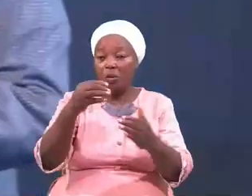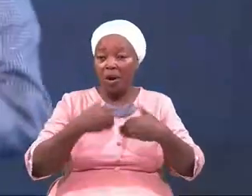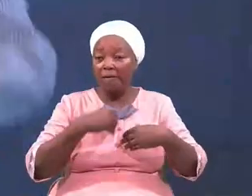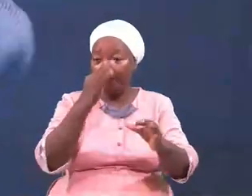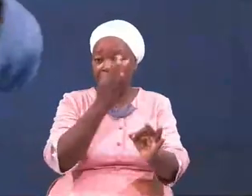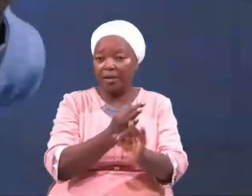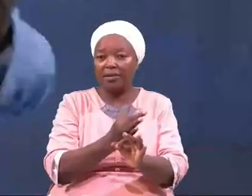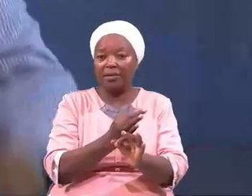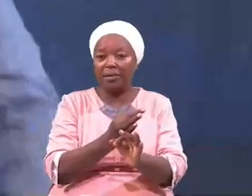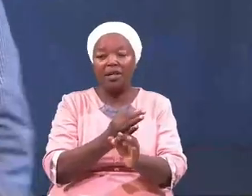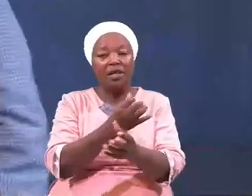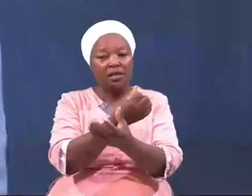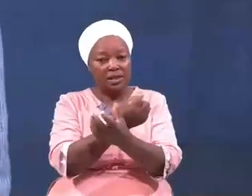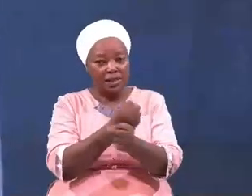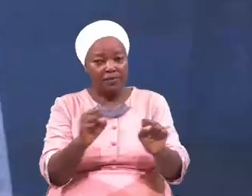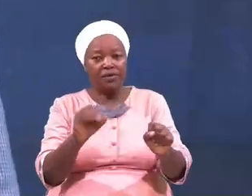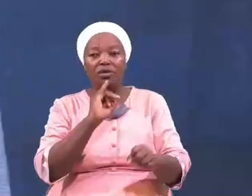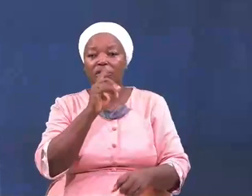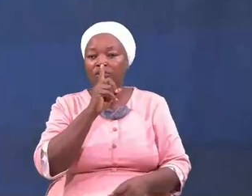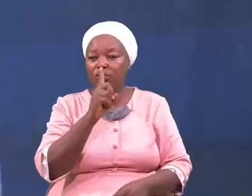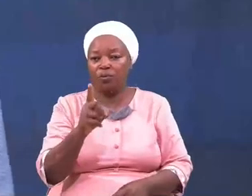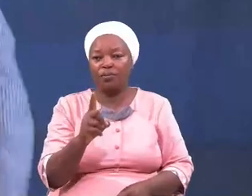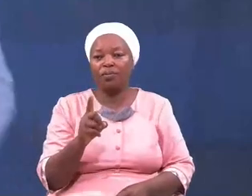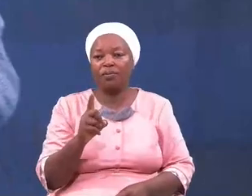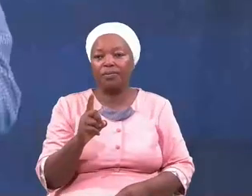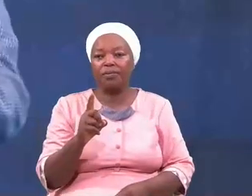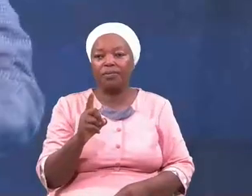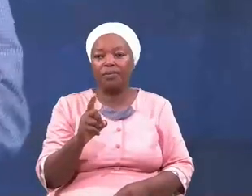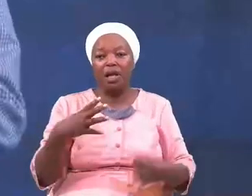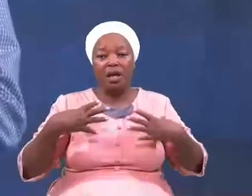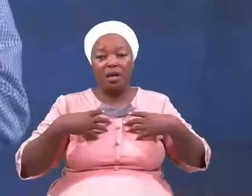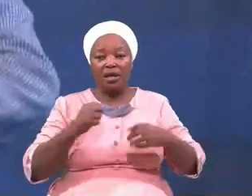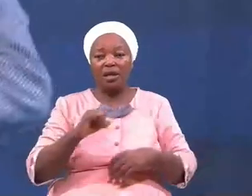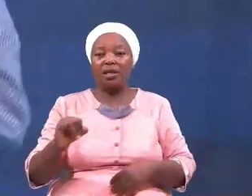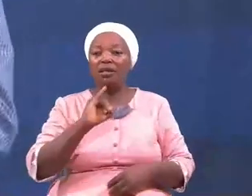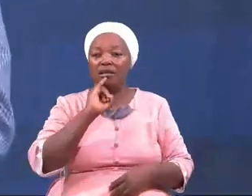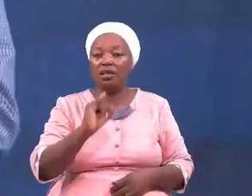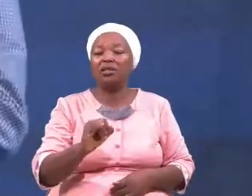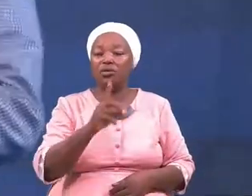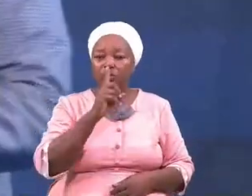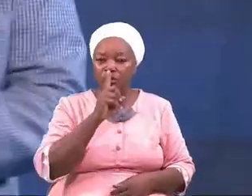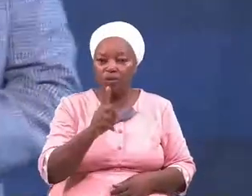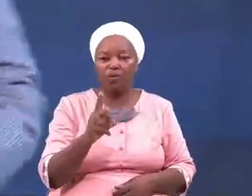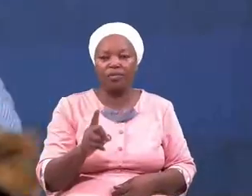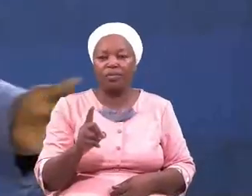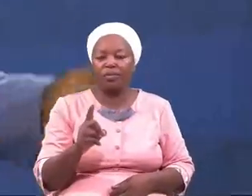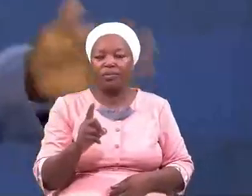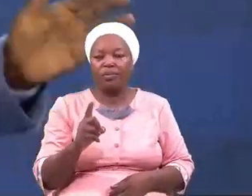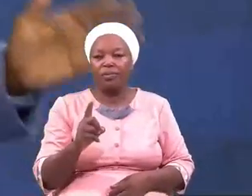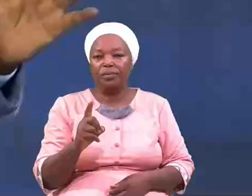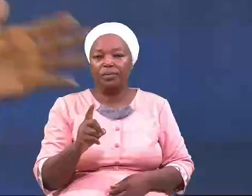vous avez la foi, le salut est assuré, garanti. La guérison est